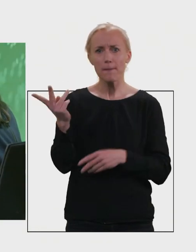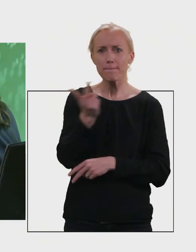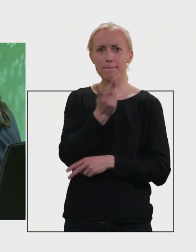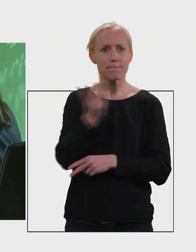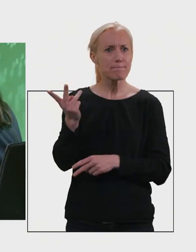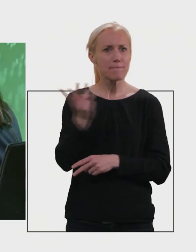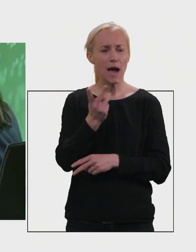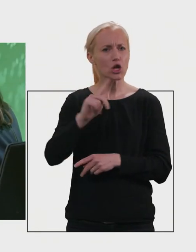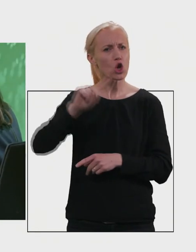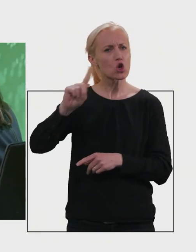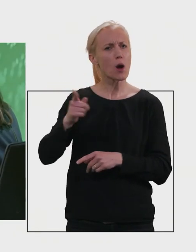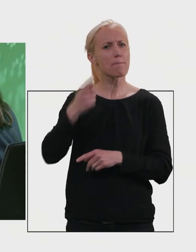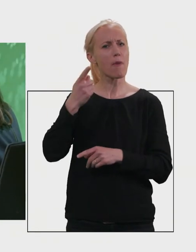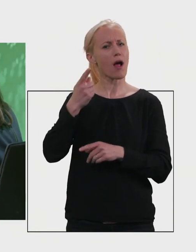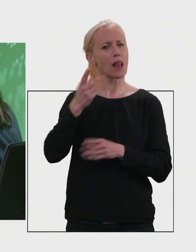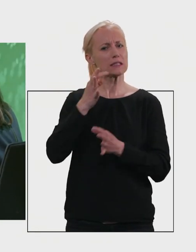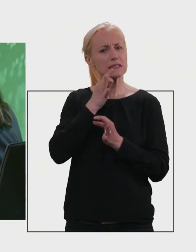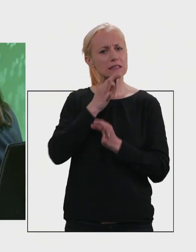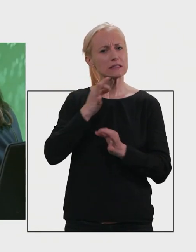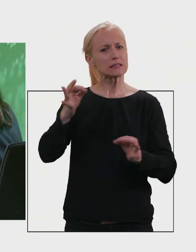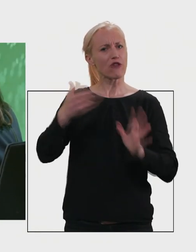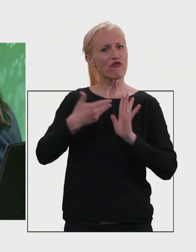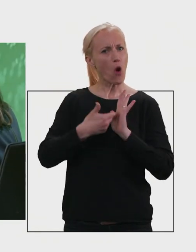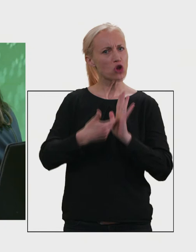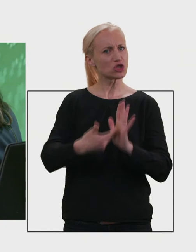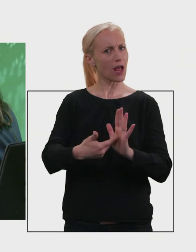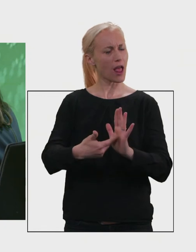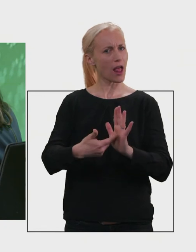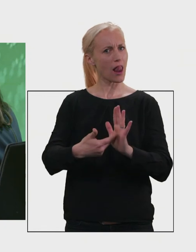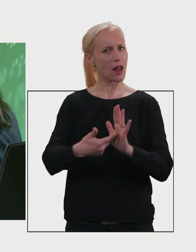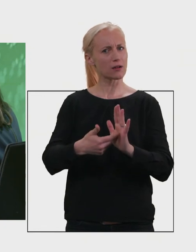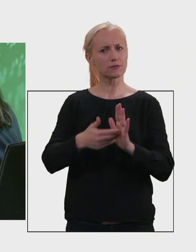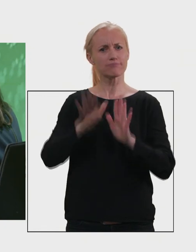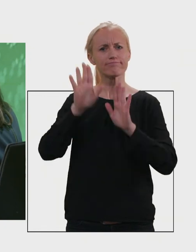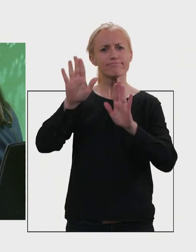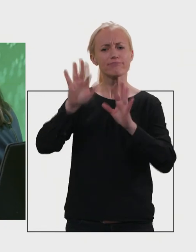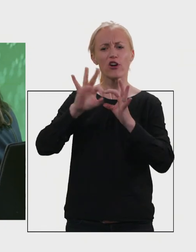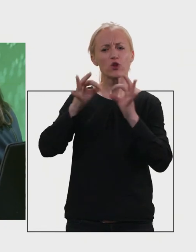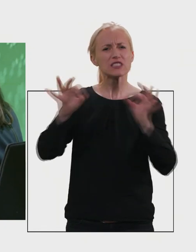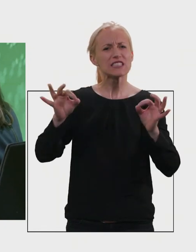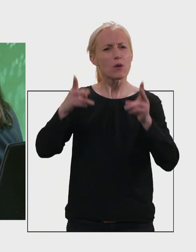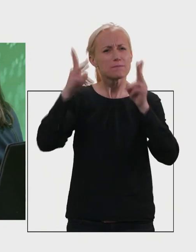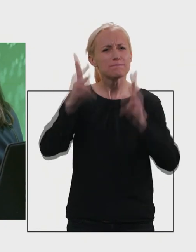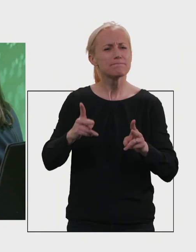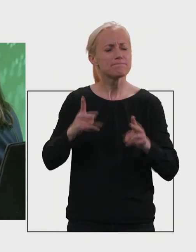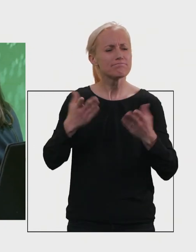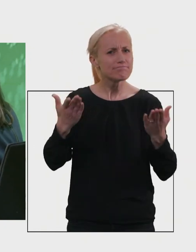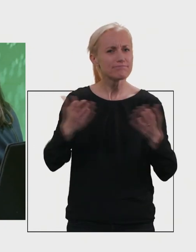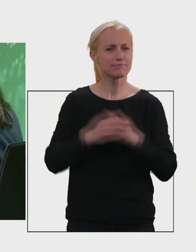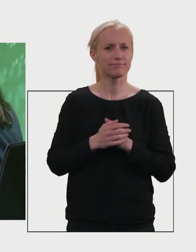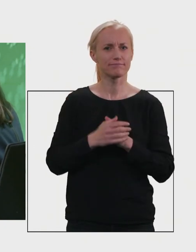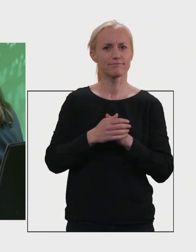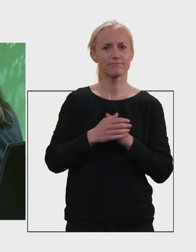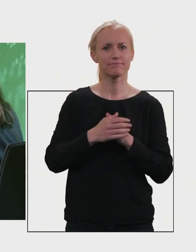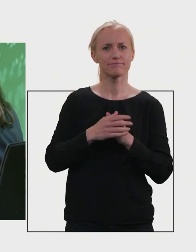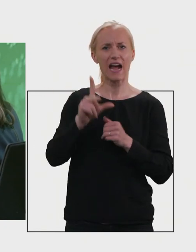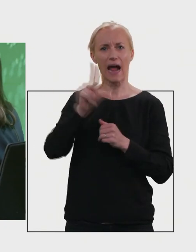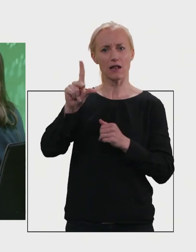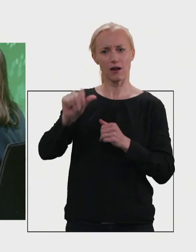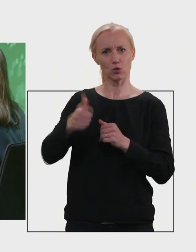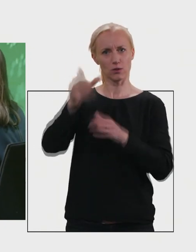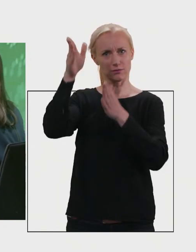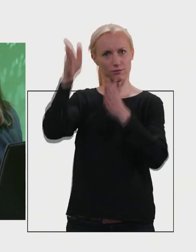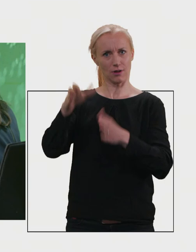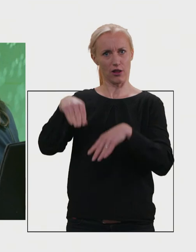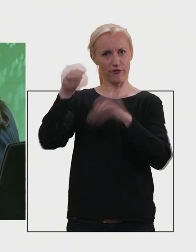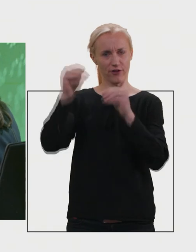euch noch mal so ein bisschen ausführlicher vorstellen. Also so, was so eure Funktionen tatsächlich sind. Bitte schön. Fange mit dir an, Katja. Ja,